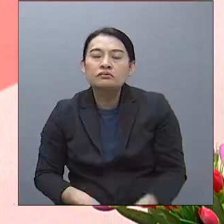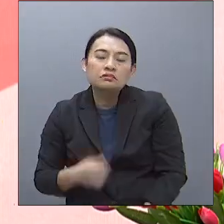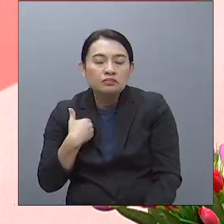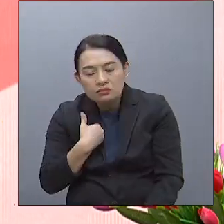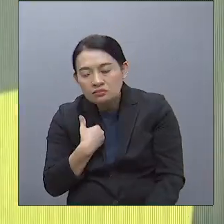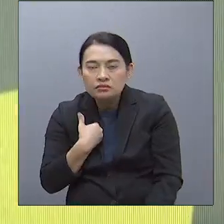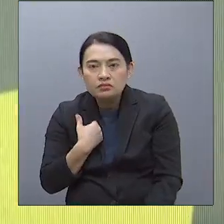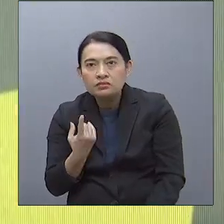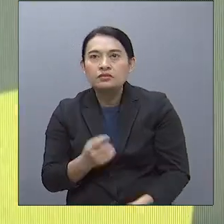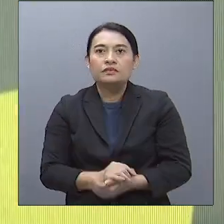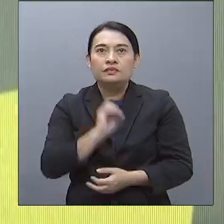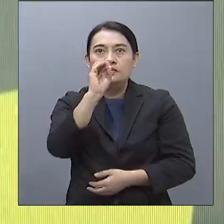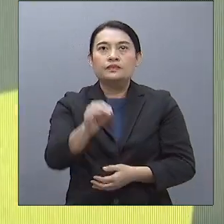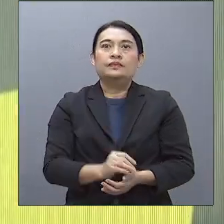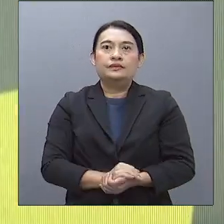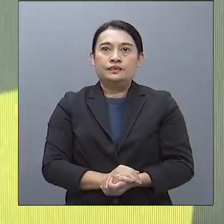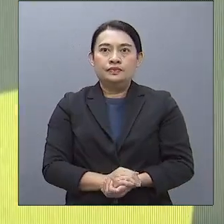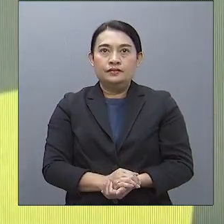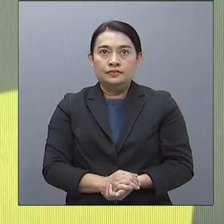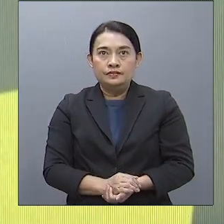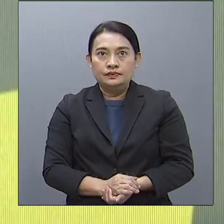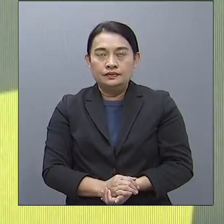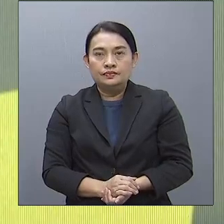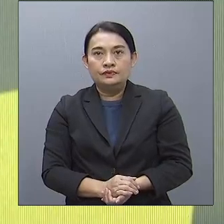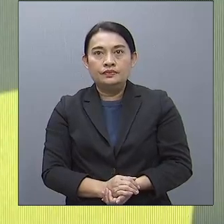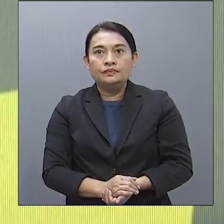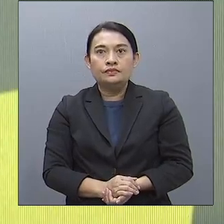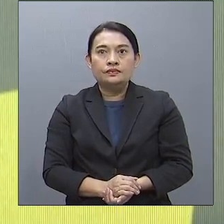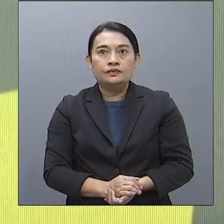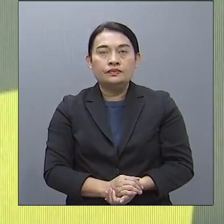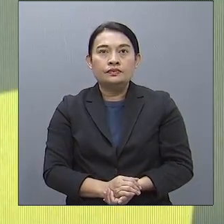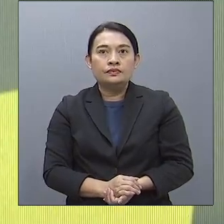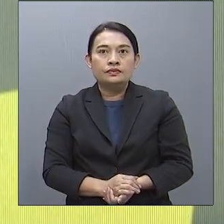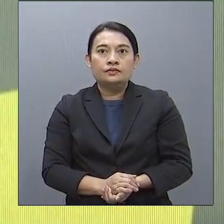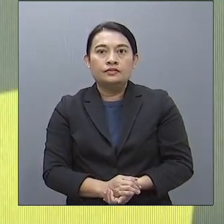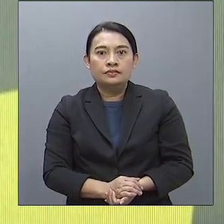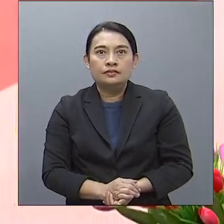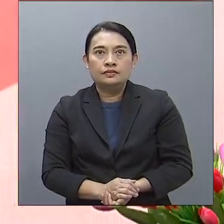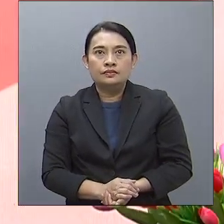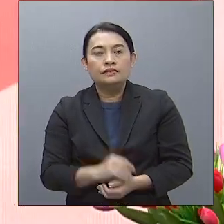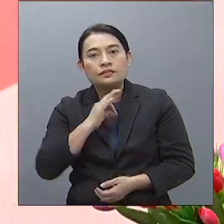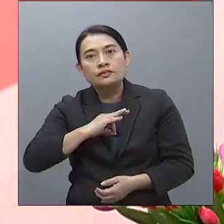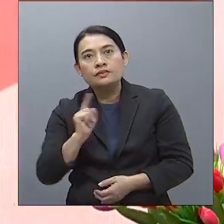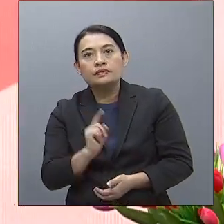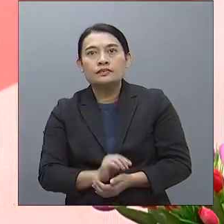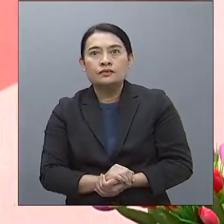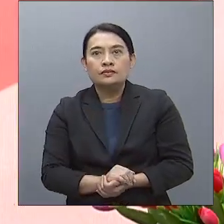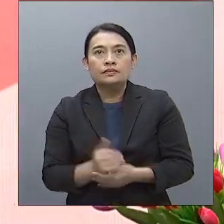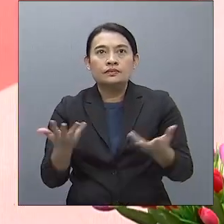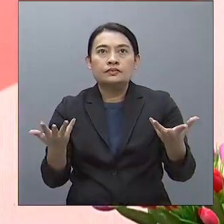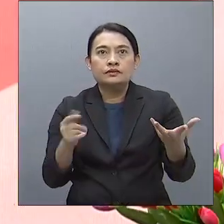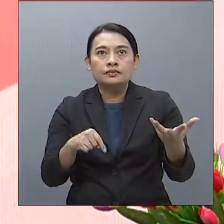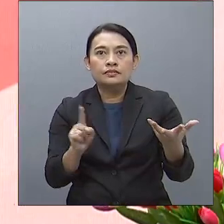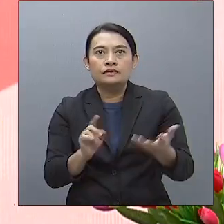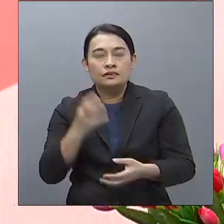จะต้อแต่แล้วล่ะ โถ พวกคุณลงไปอย่างนี้ซะอย่างนั้น เป็นไง กับดีกับดี มุกไม่หาพาคุณผู้